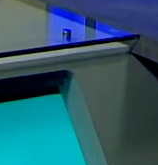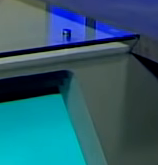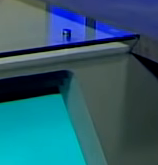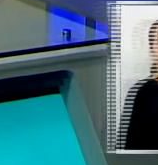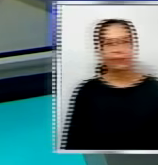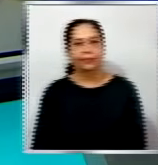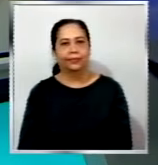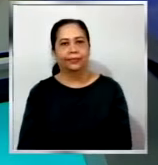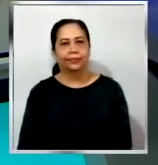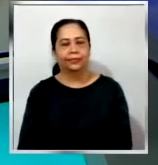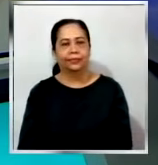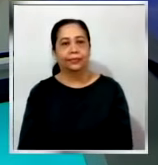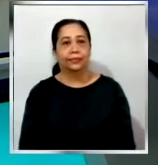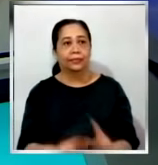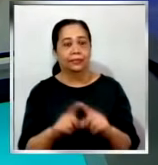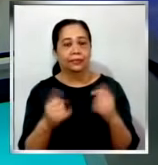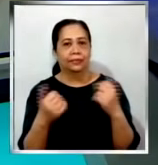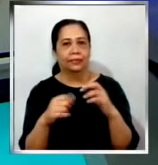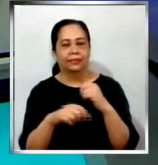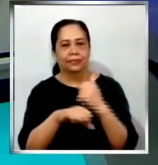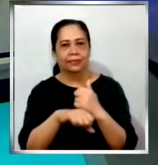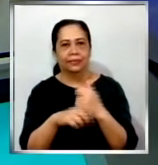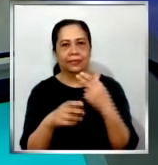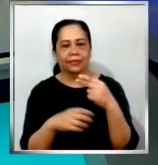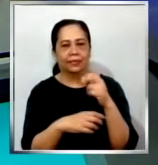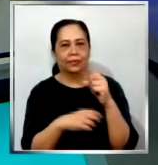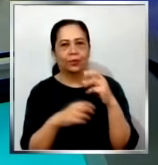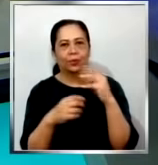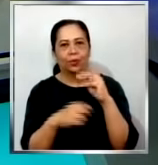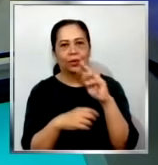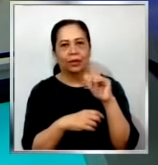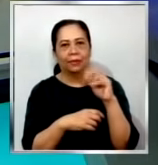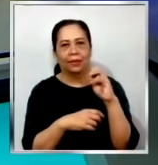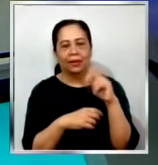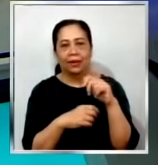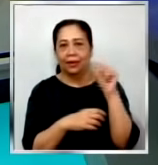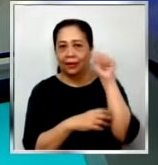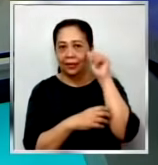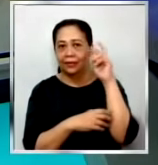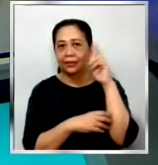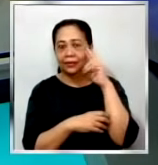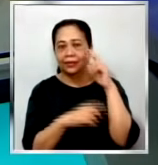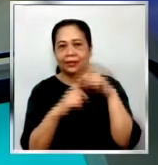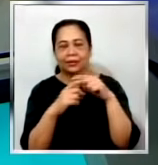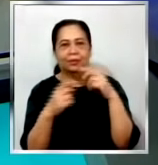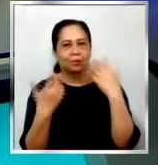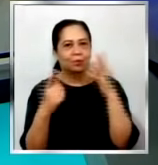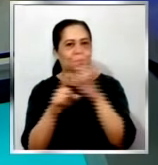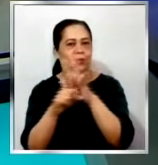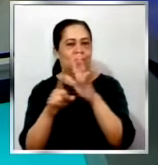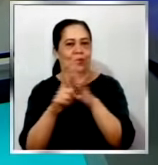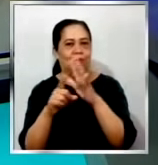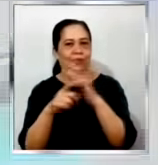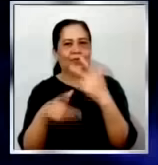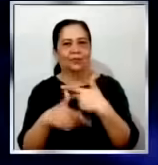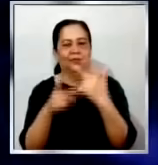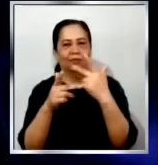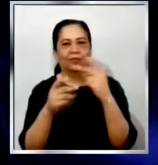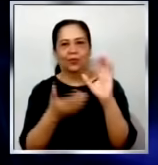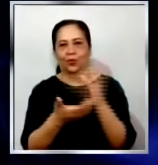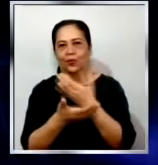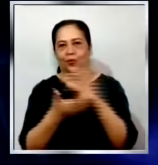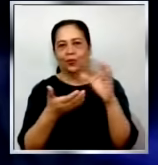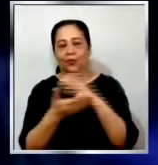Nag-set ng bagong record si Asia's multimedia star Alden Richards sa kanyang sold-out na virtual reality concert. Si Alden lang naman